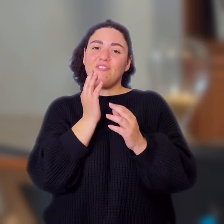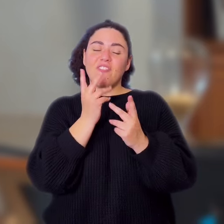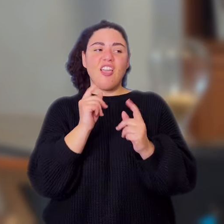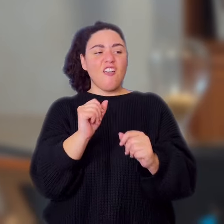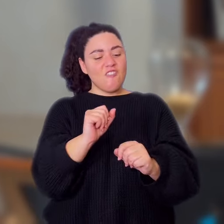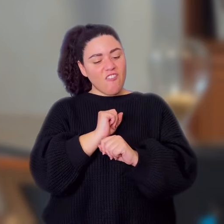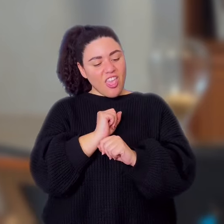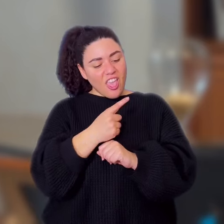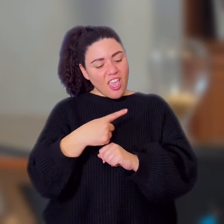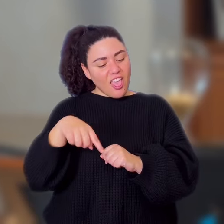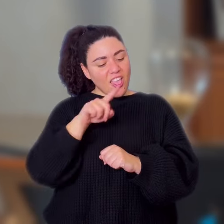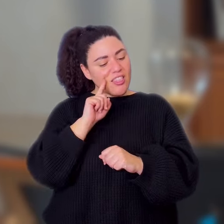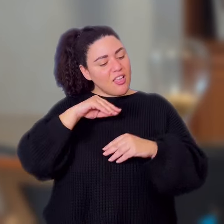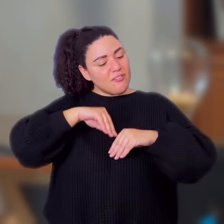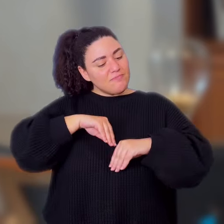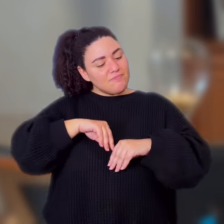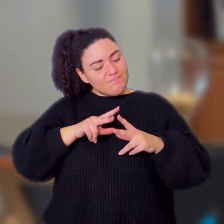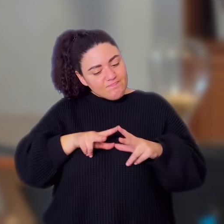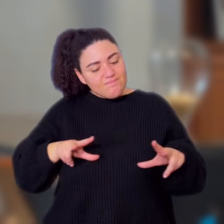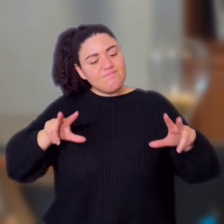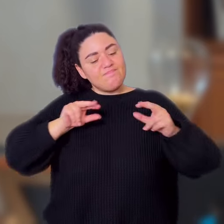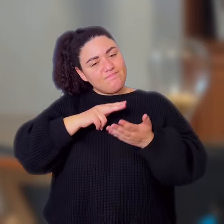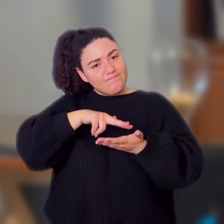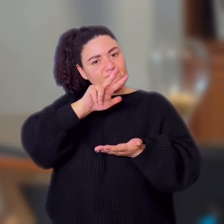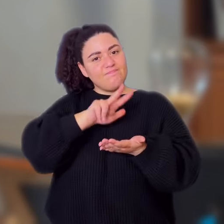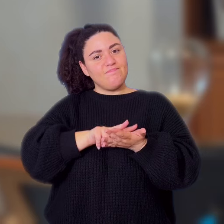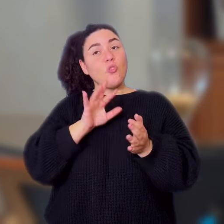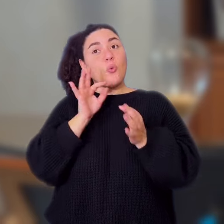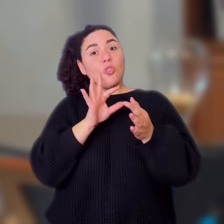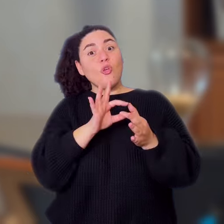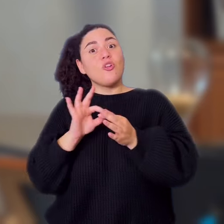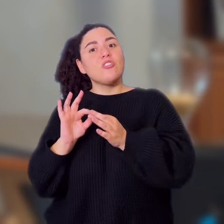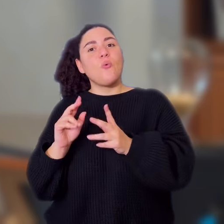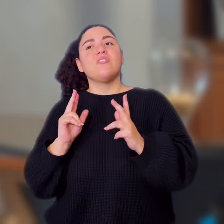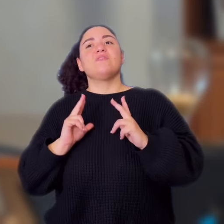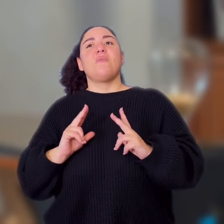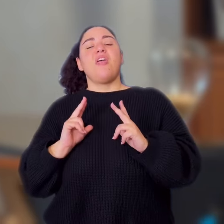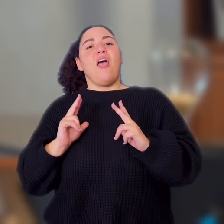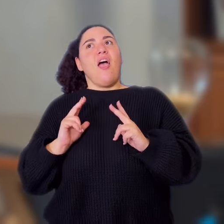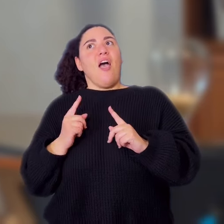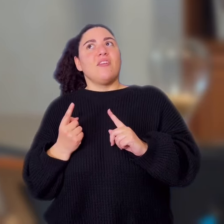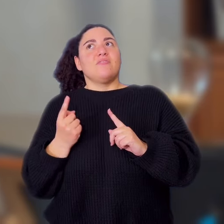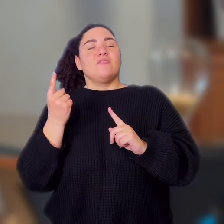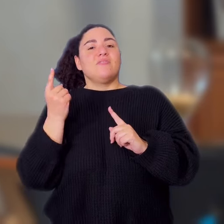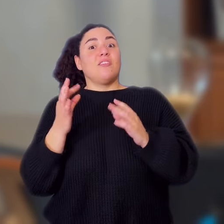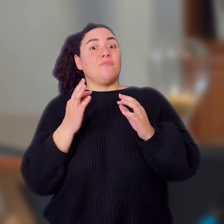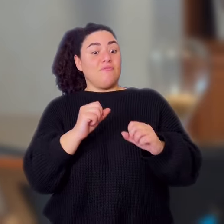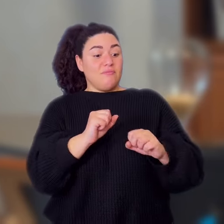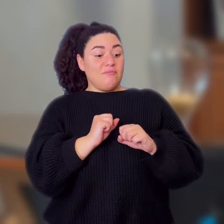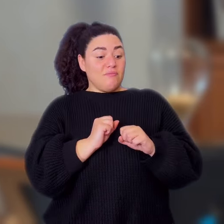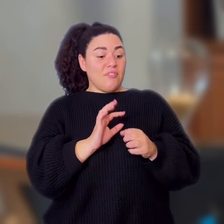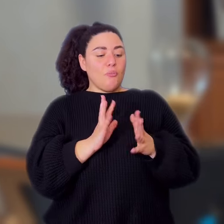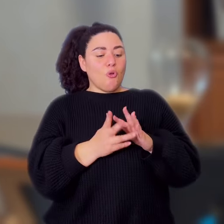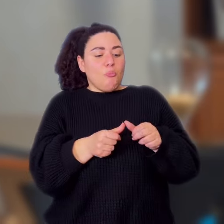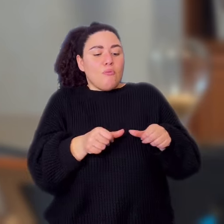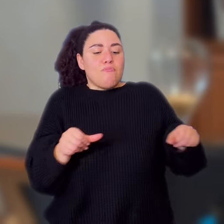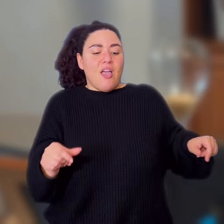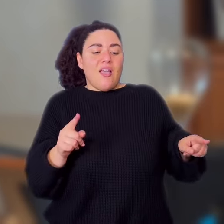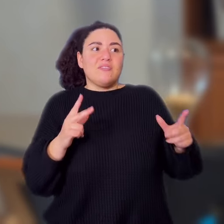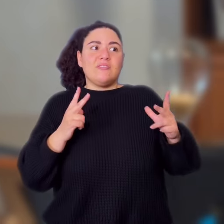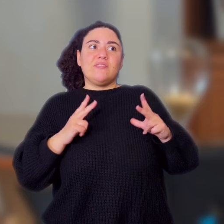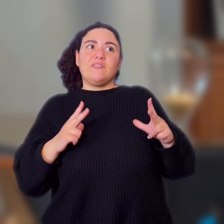rinnovare la nostra fede Quindi anche la nostra speranza perché la Fede è il fondamento delle cose